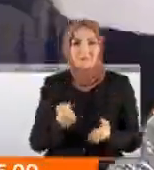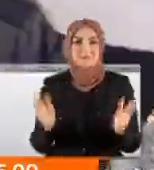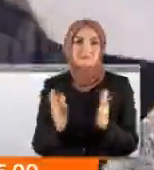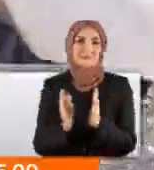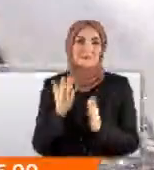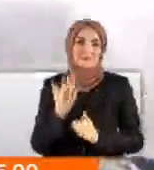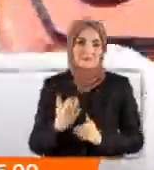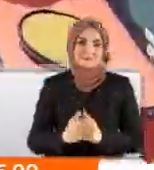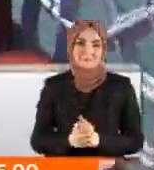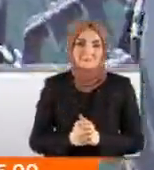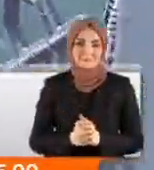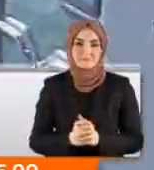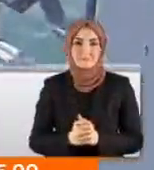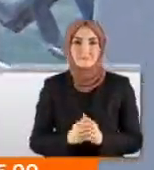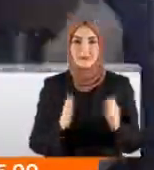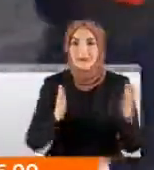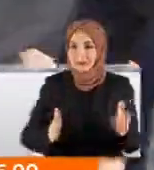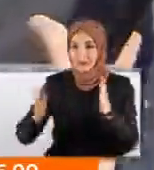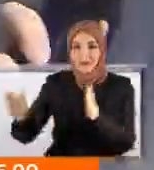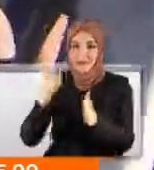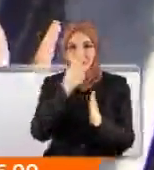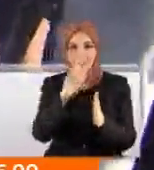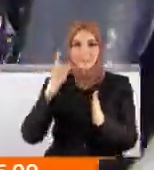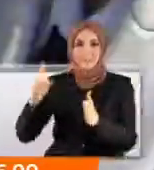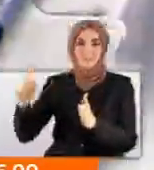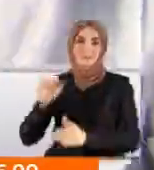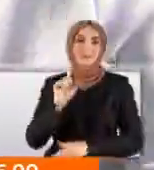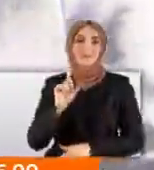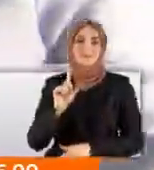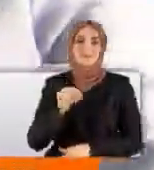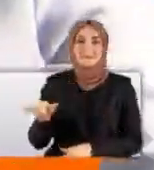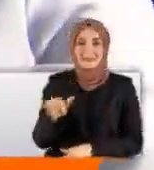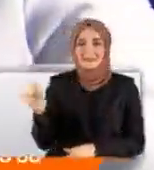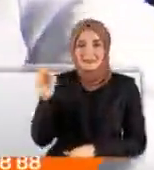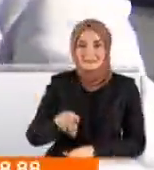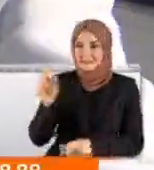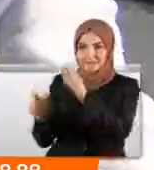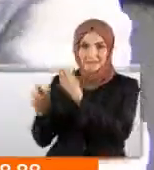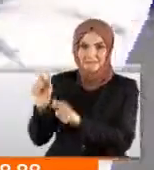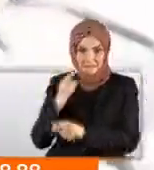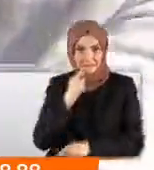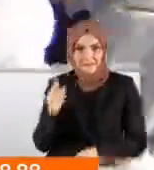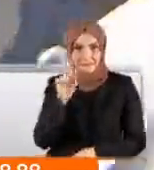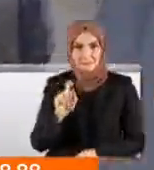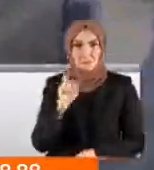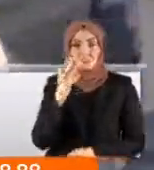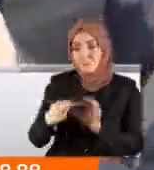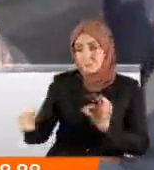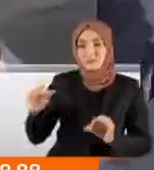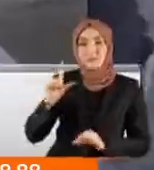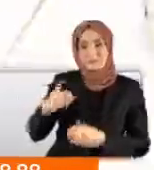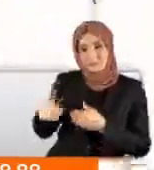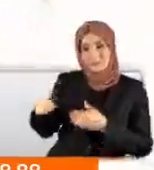daraldı. Her araya normalde bir kişi olması lazım. Yanınıza gelenlere dediniz mi peki? 3 metre olması lazım biraz ileri git diye. Kavgasını bile